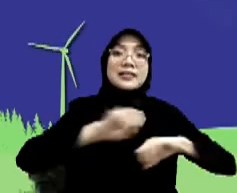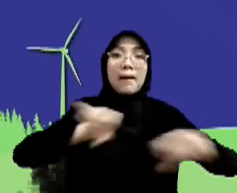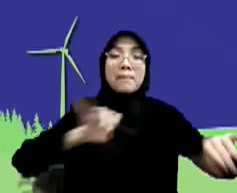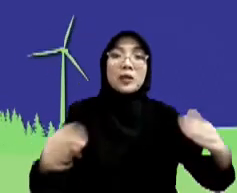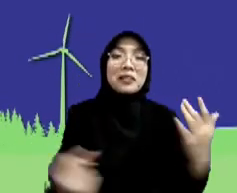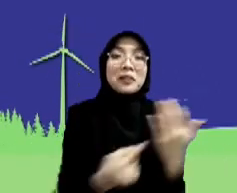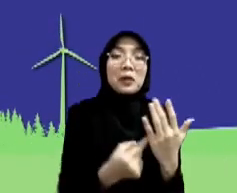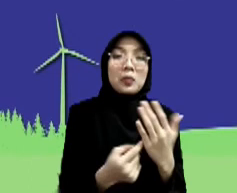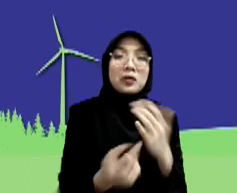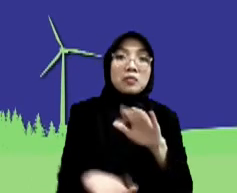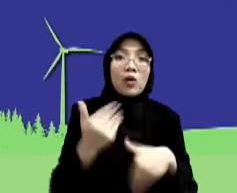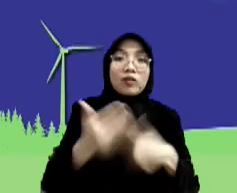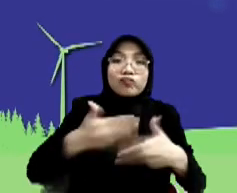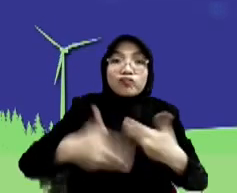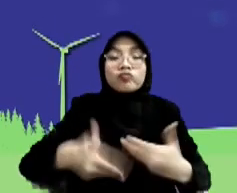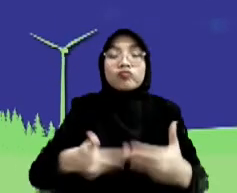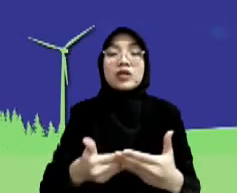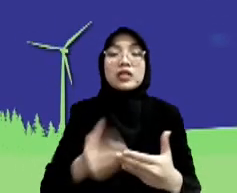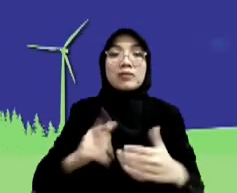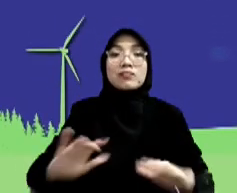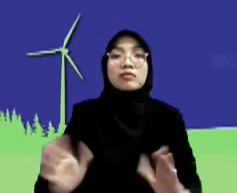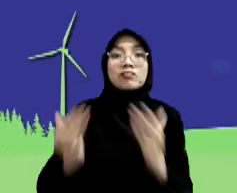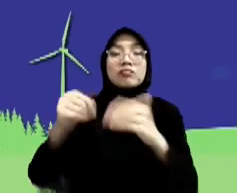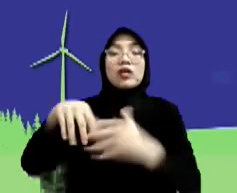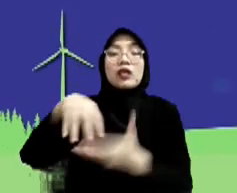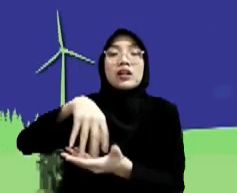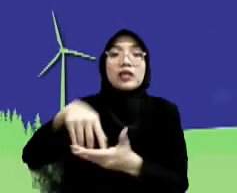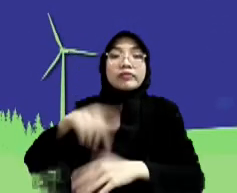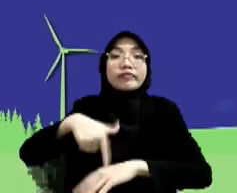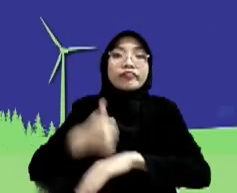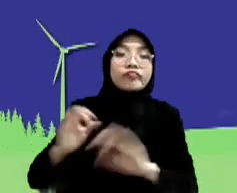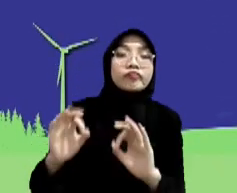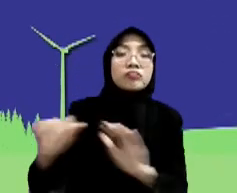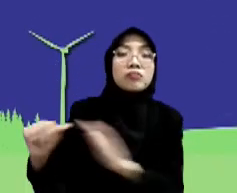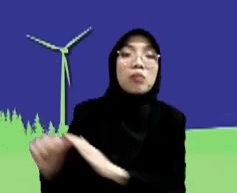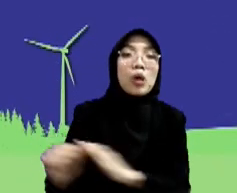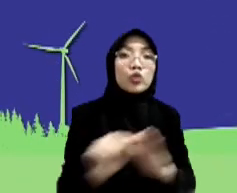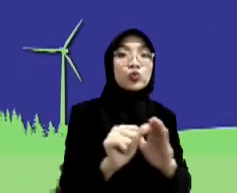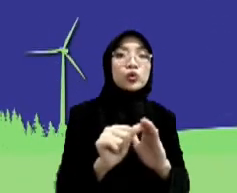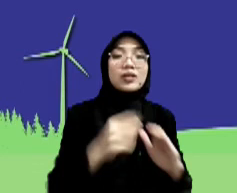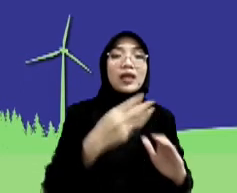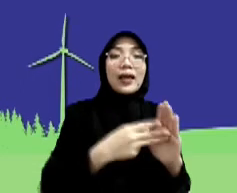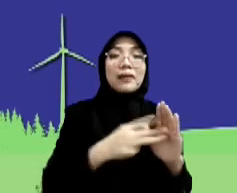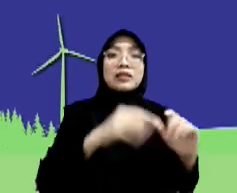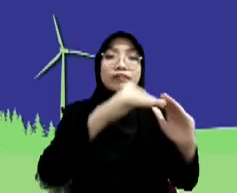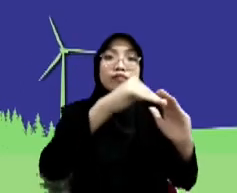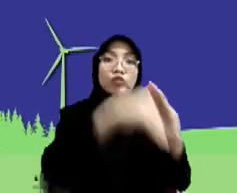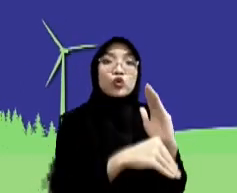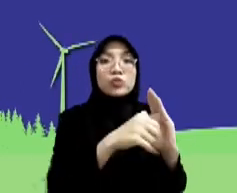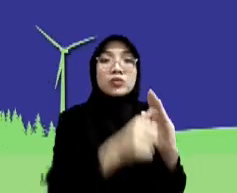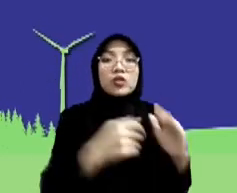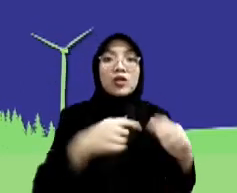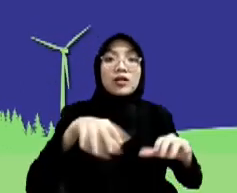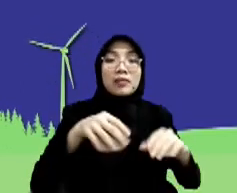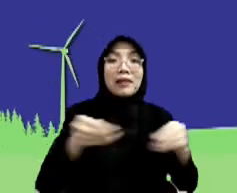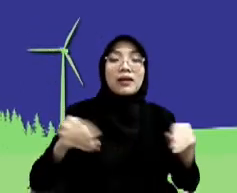untuk recycling dan lain sebagainya gitu kan karena infrastruktur yang efisien Itu otomatis akan membantu kita untuk juga menurunkan emisi dalam hal eh kemasan dan